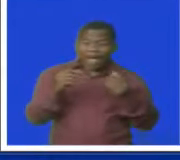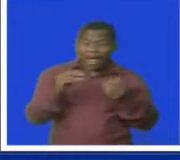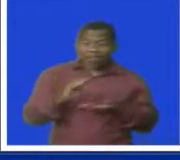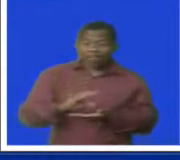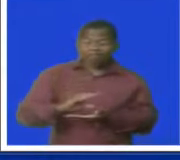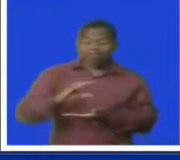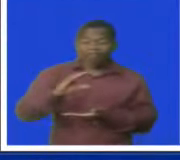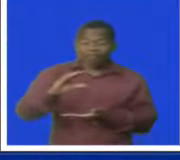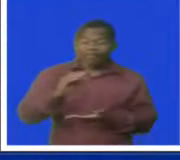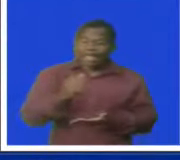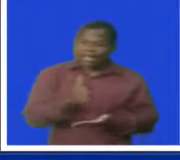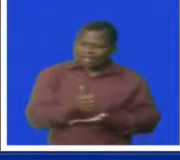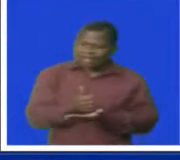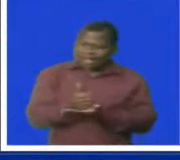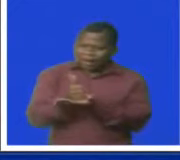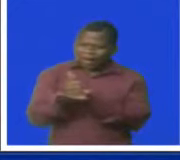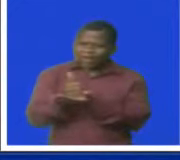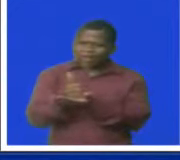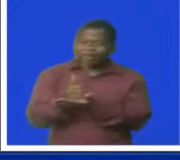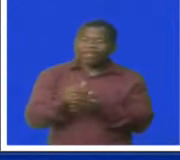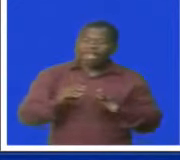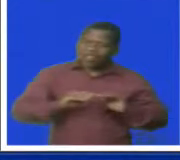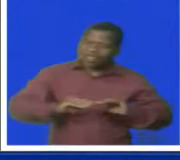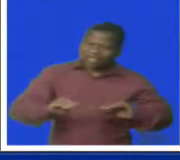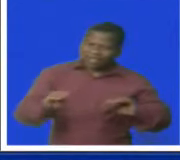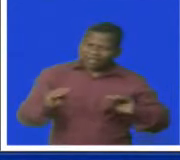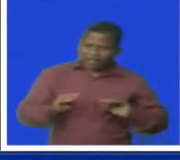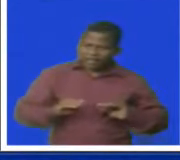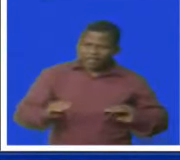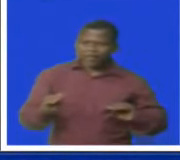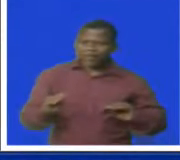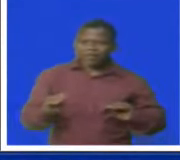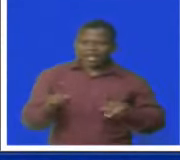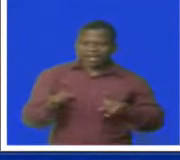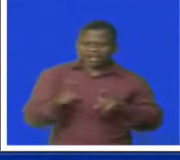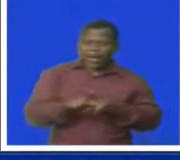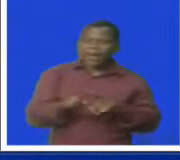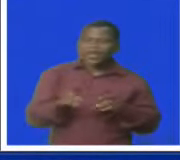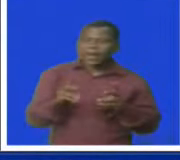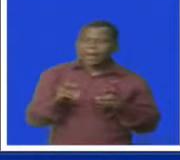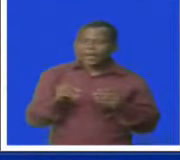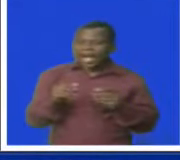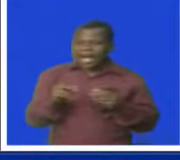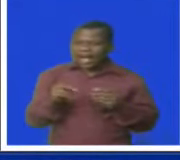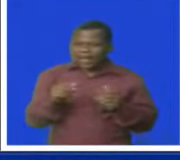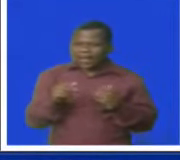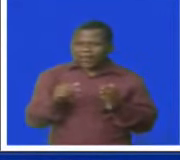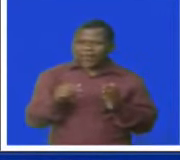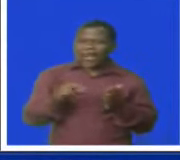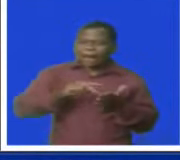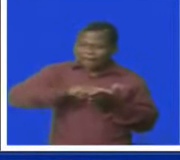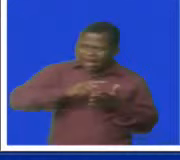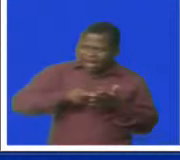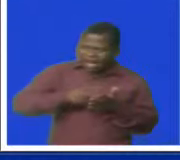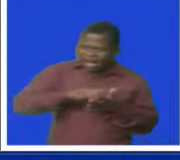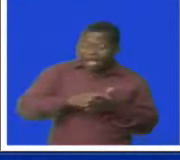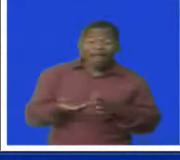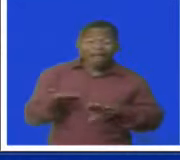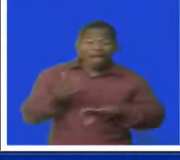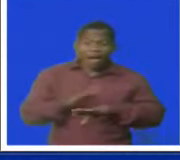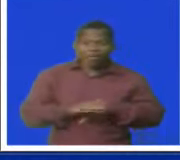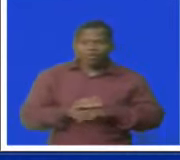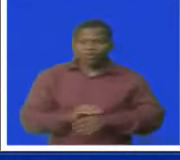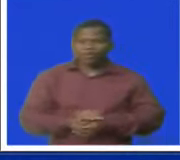nekubaniketa imfumvu ngetebhizinisi ikakhulu kuphatheka kwetimali. Sicubulo salolu hlelo sithi Khuthala